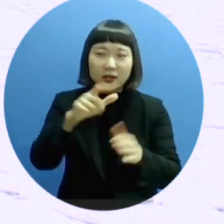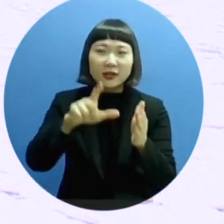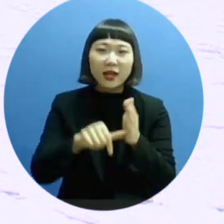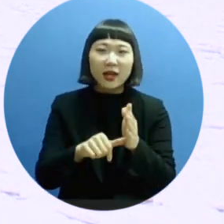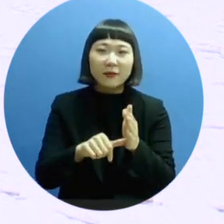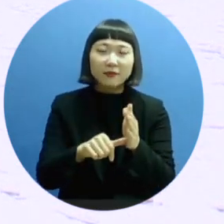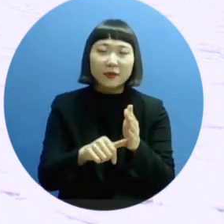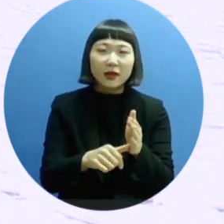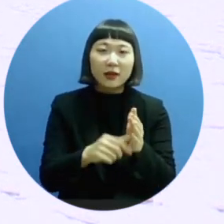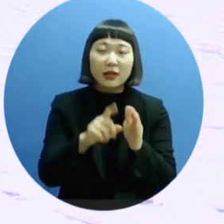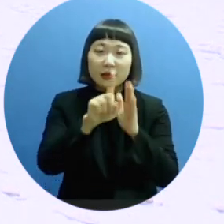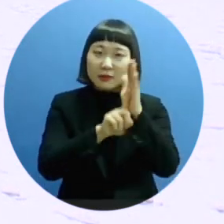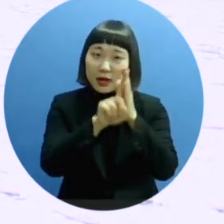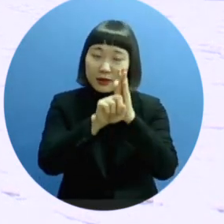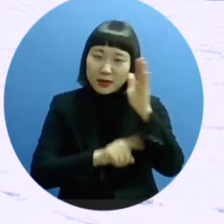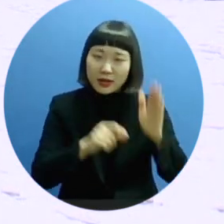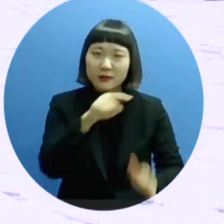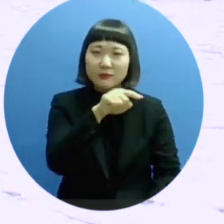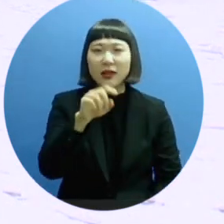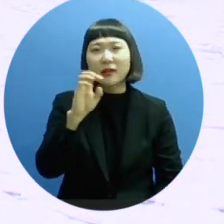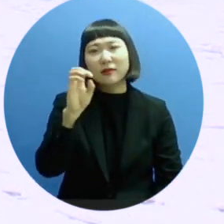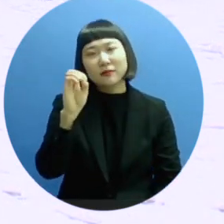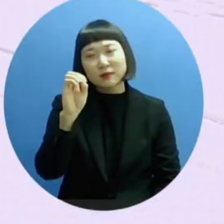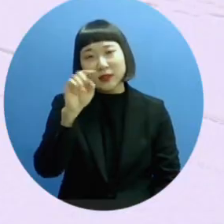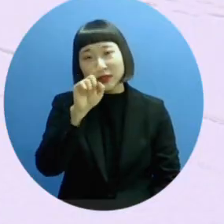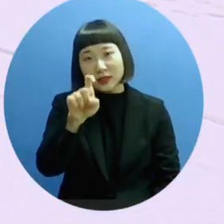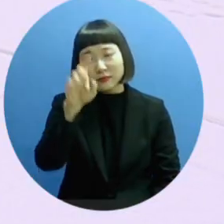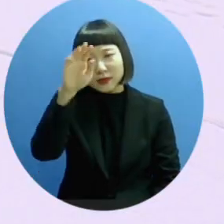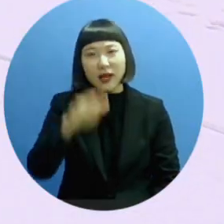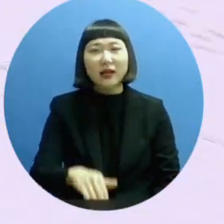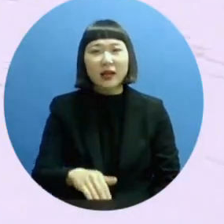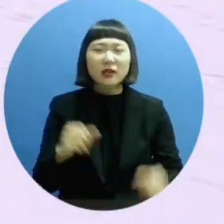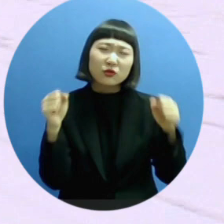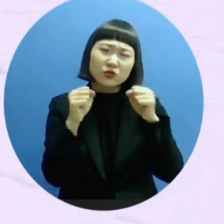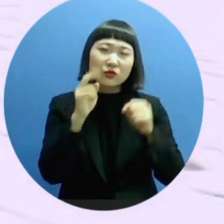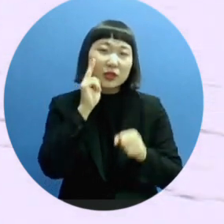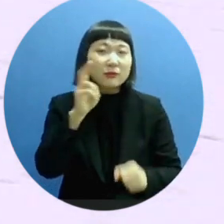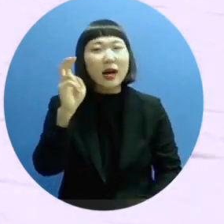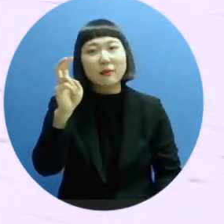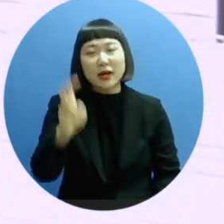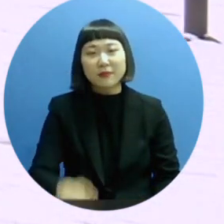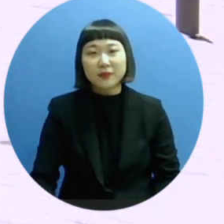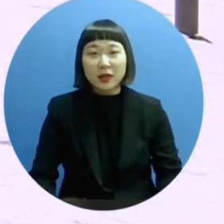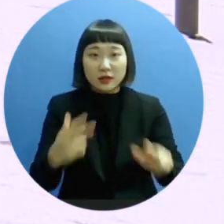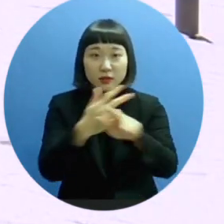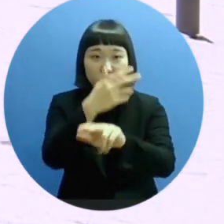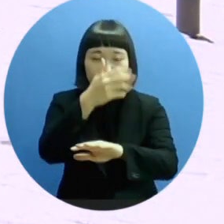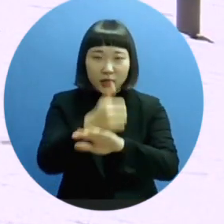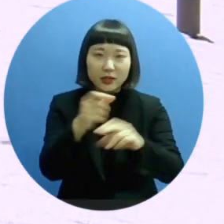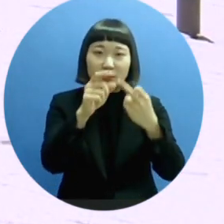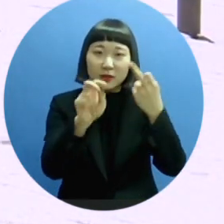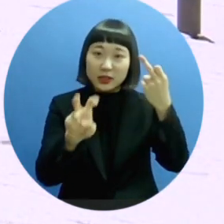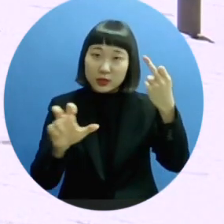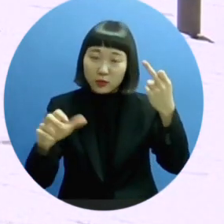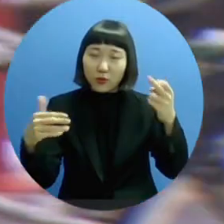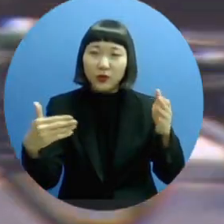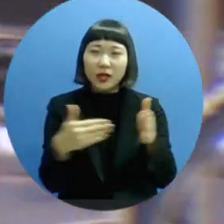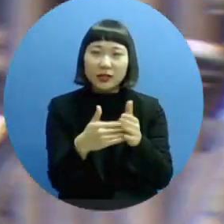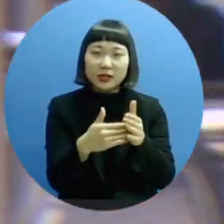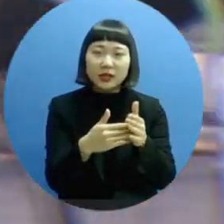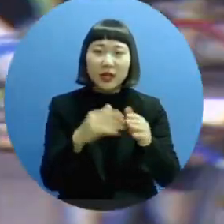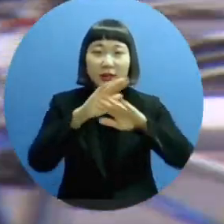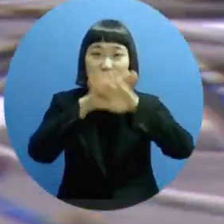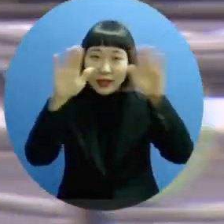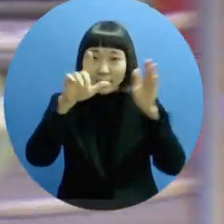떨어지면서 강추위가 이어지겠습니다. 특히 주말인 25일까지는 한낮에도 영하권에